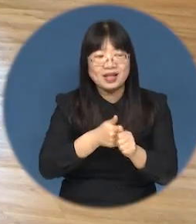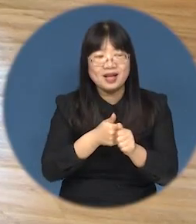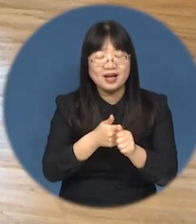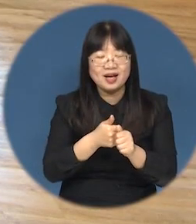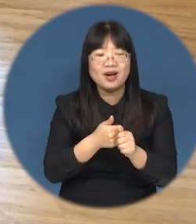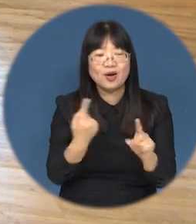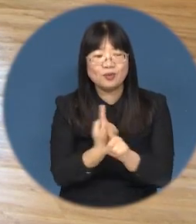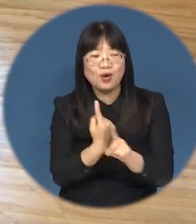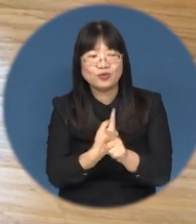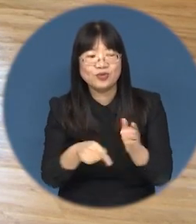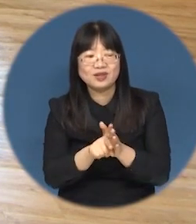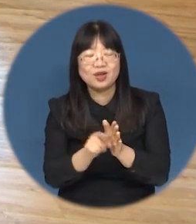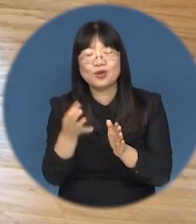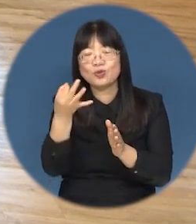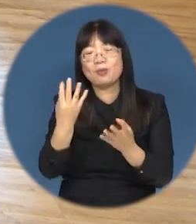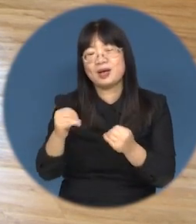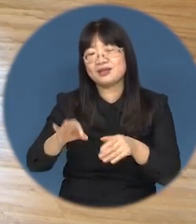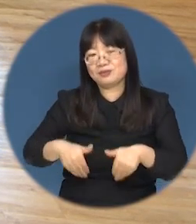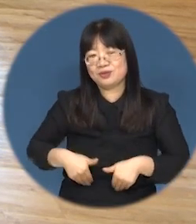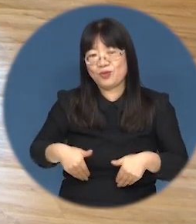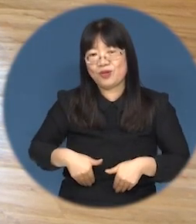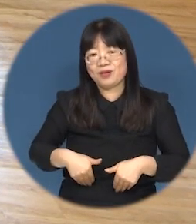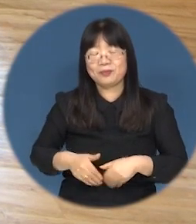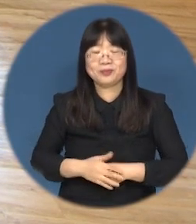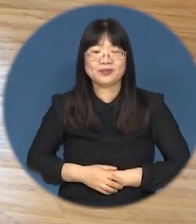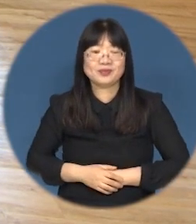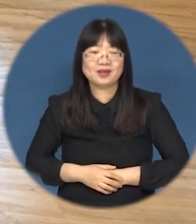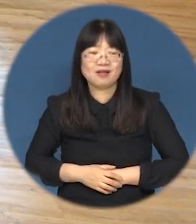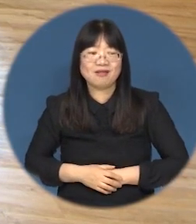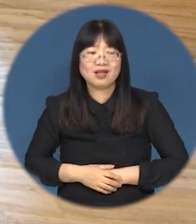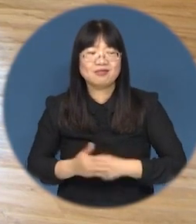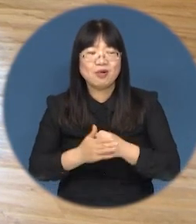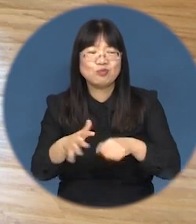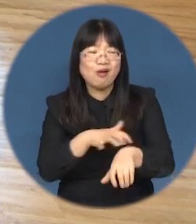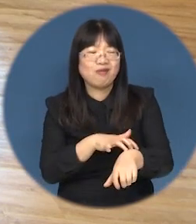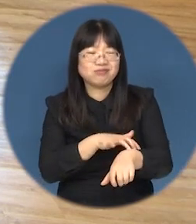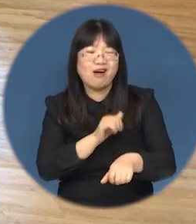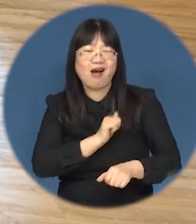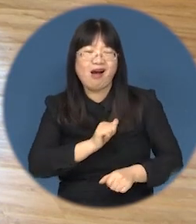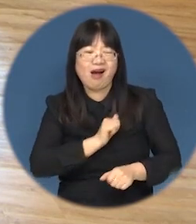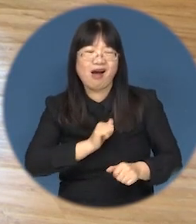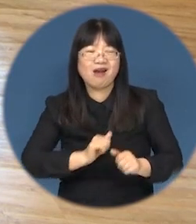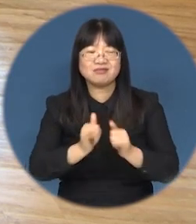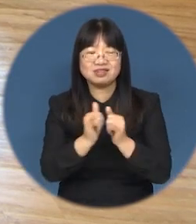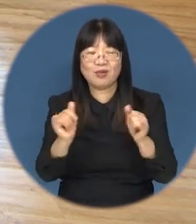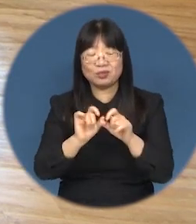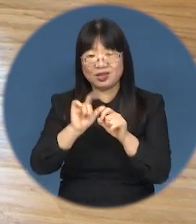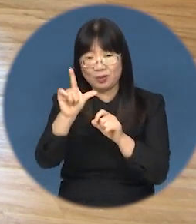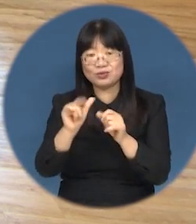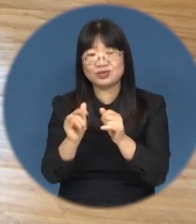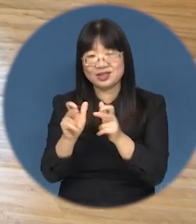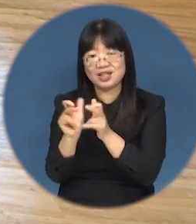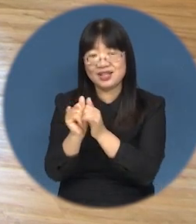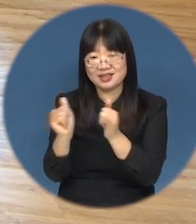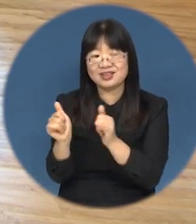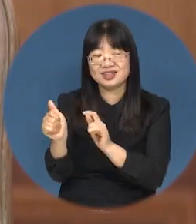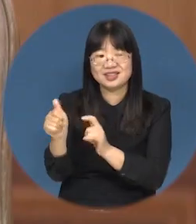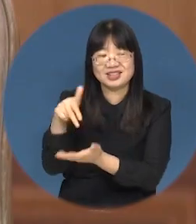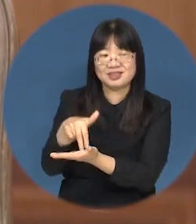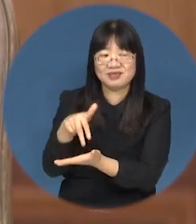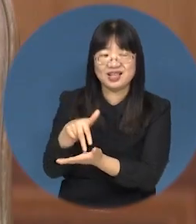새 제품을 그렇게 다 하기 어렵죠. 그렇죠. 어. 그래서 불편하더라도 참고 착용하신 분들이 대다수 장애인들이에요. 아.